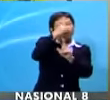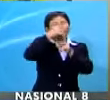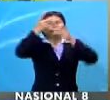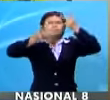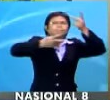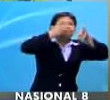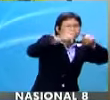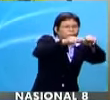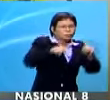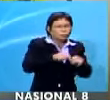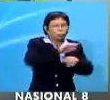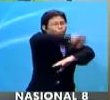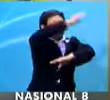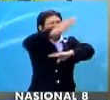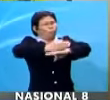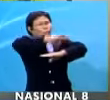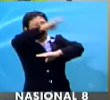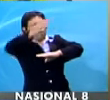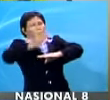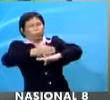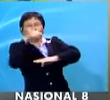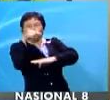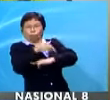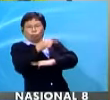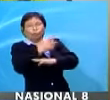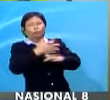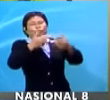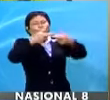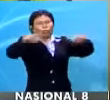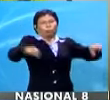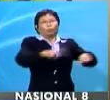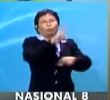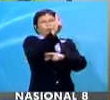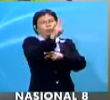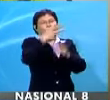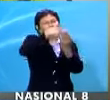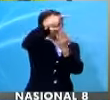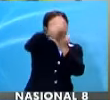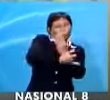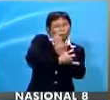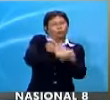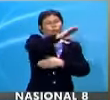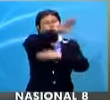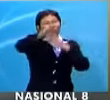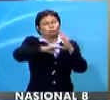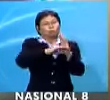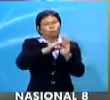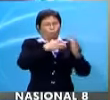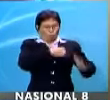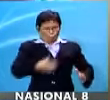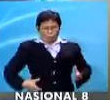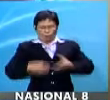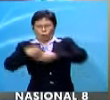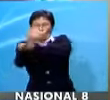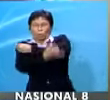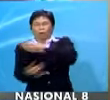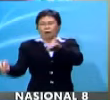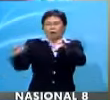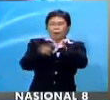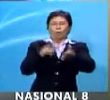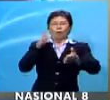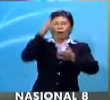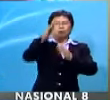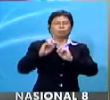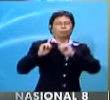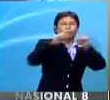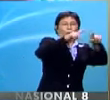meninjau kawasan pergunungan di wilayah gilgit bagi melancarkan dua buah projek kesemua diplomat asing berkenaan dilaporkan akan